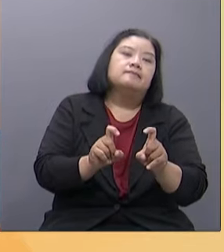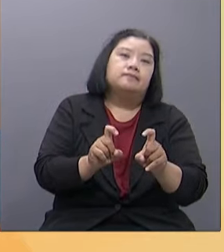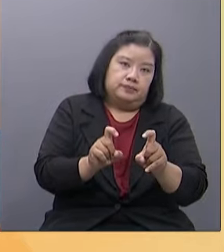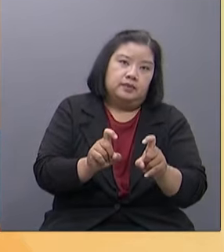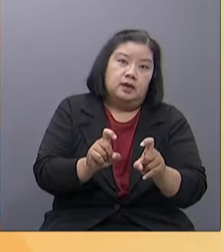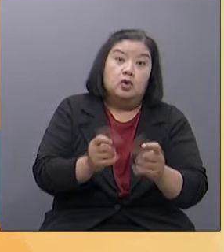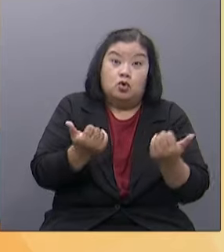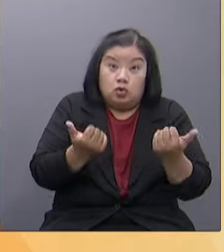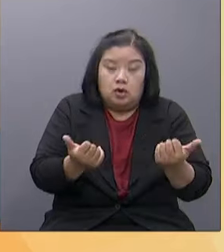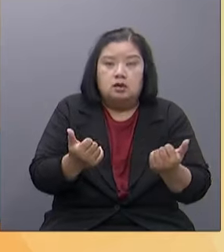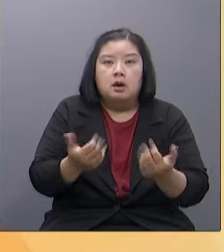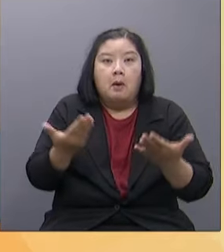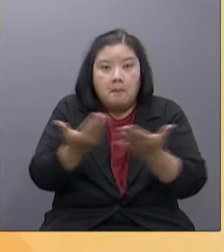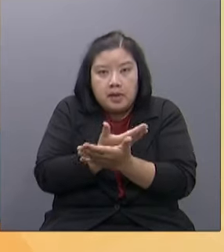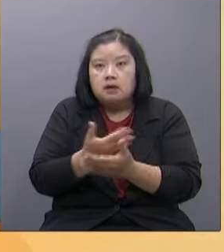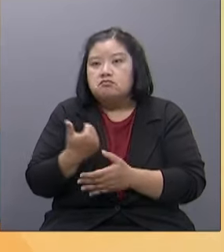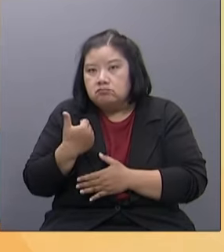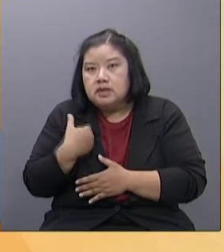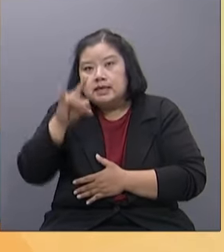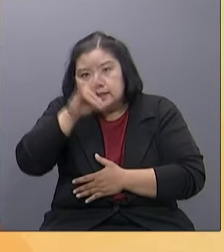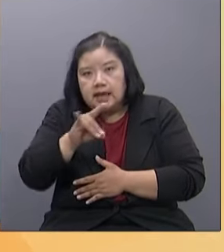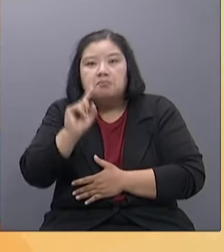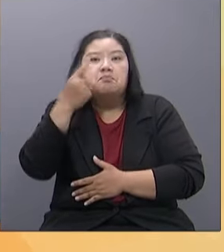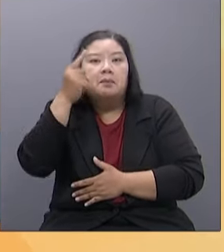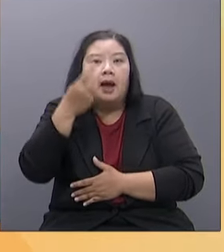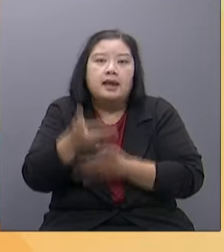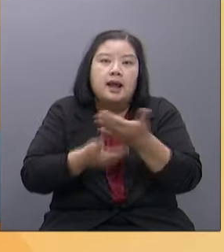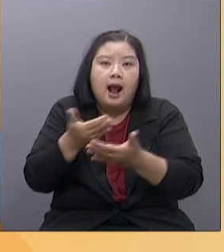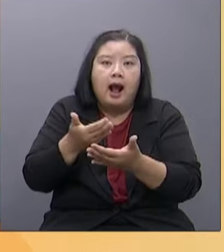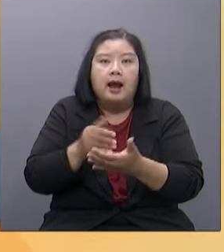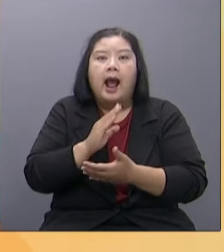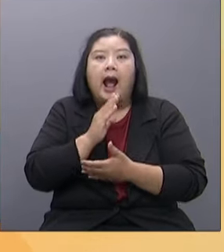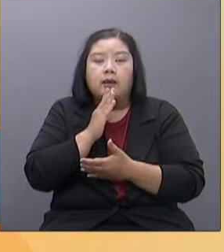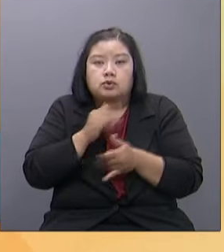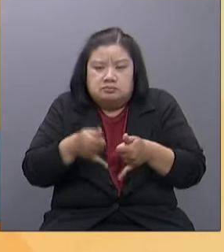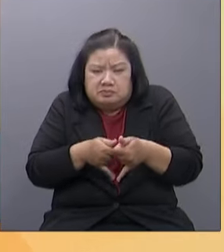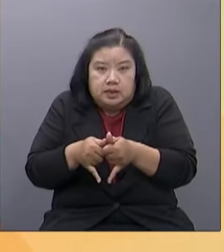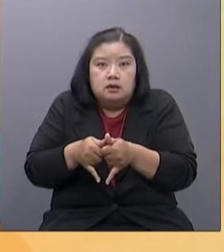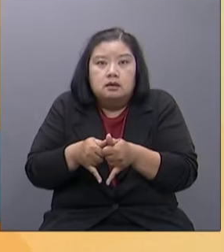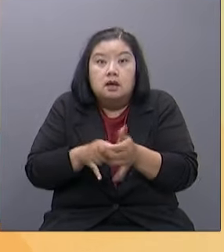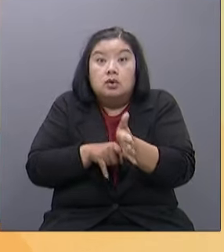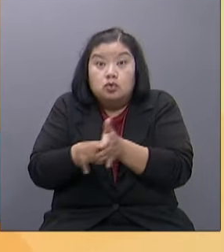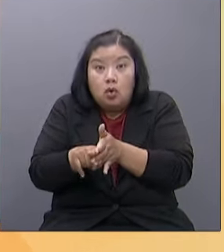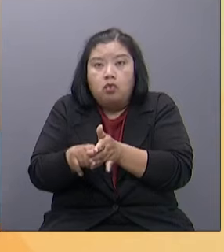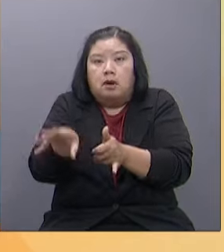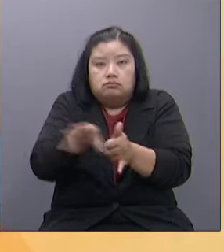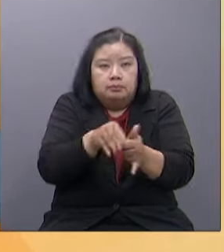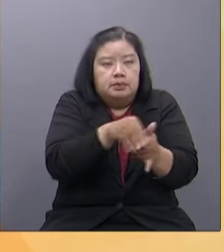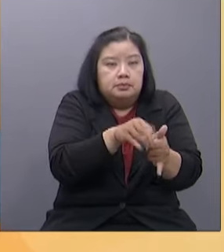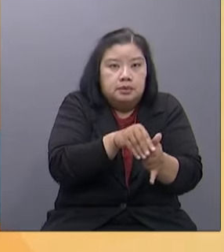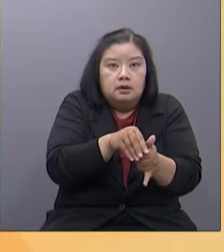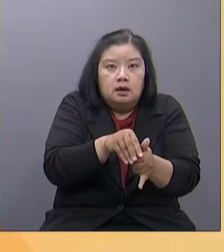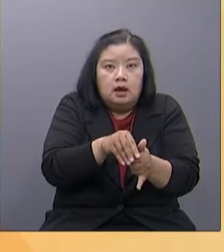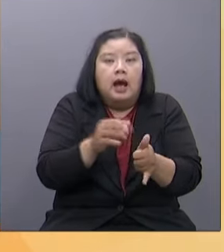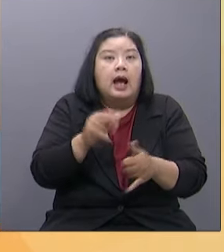พัฒนาไปขายสัตว์อื่นๆเพิ่มมากขึ้นยิ่งมันแอร์อัดมากโรคมันก็ยิ่งเยอะค่ะสัตว์ก็ยิ่งขาด